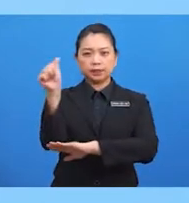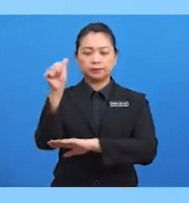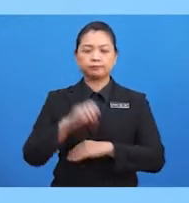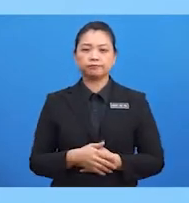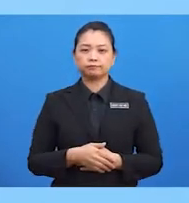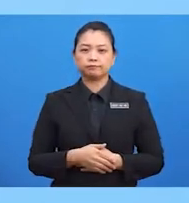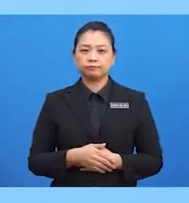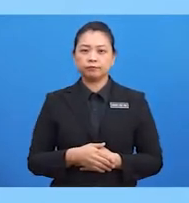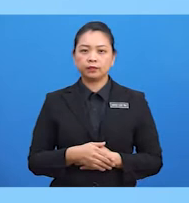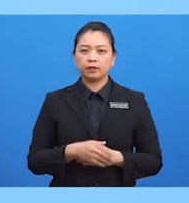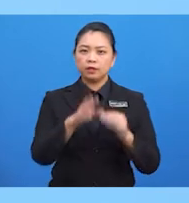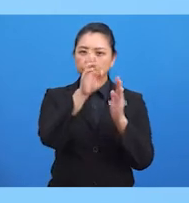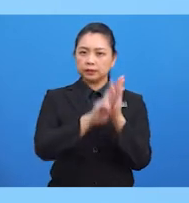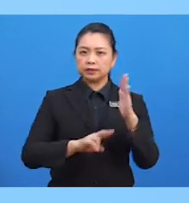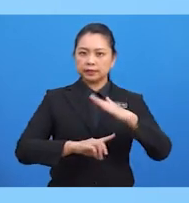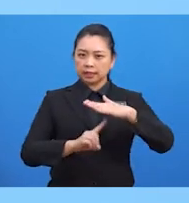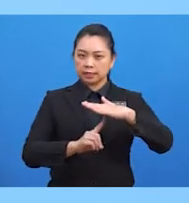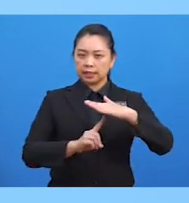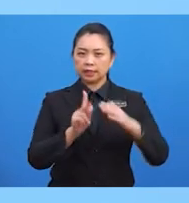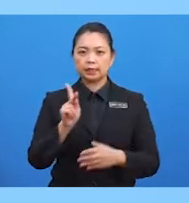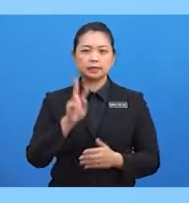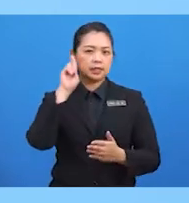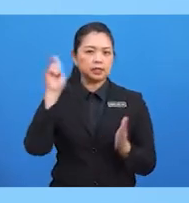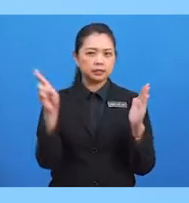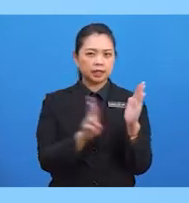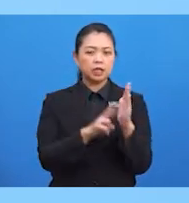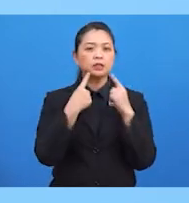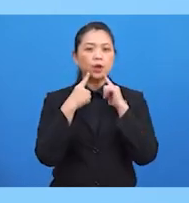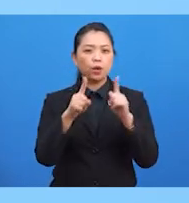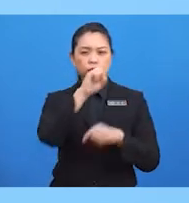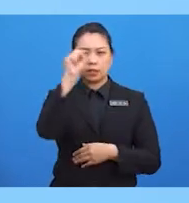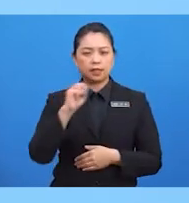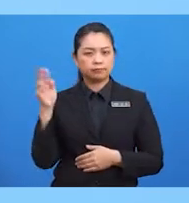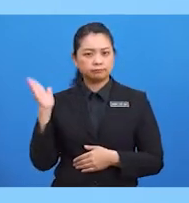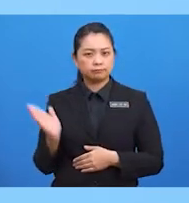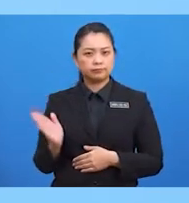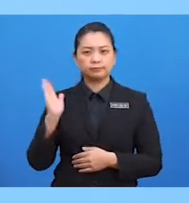lepas. Berdasarkan Rajah, jawab soalan berikut.